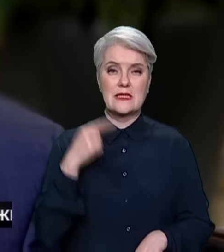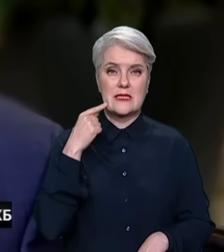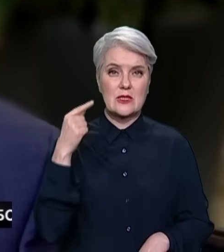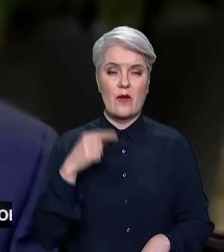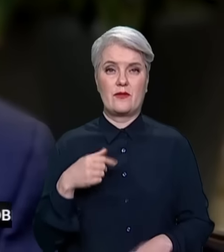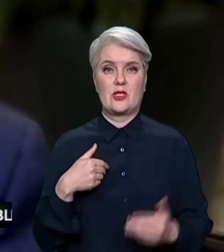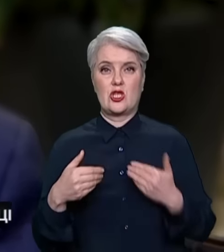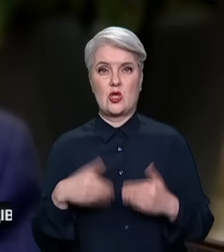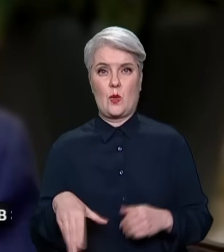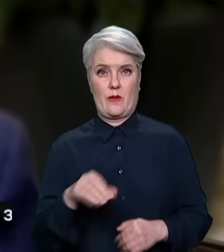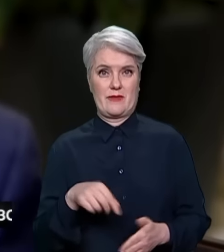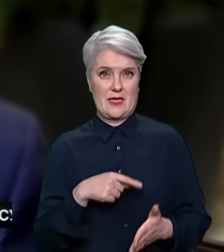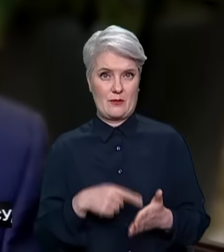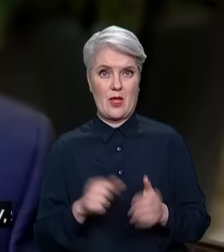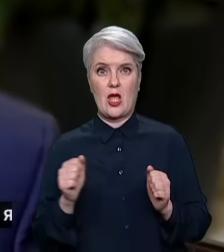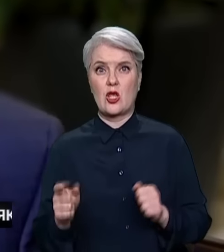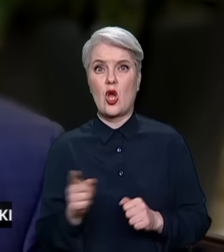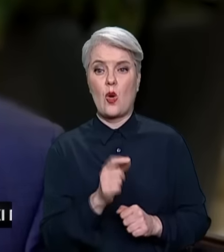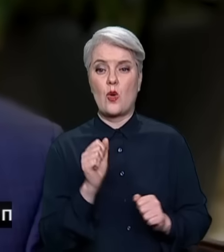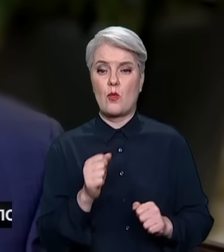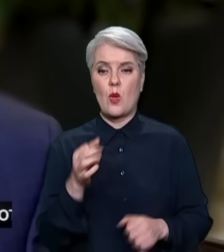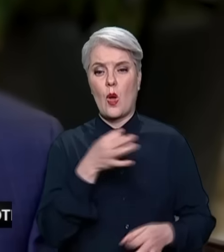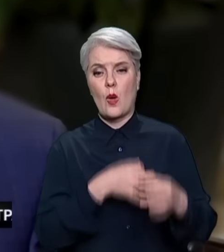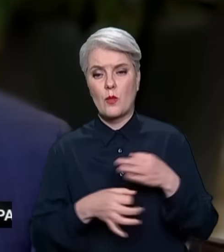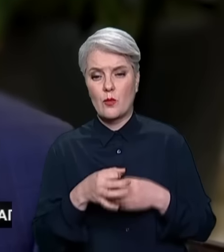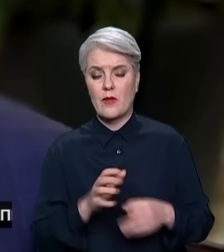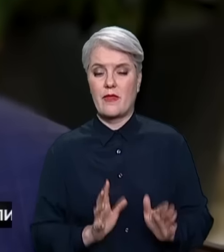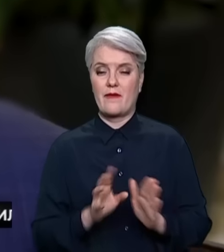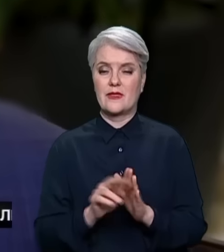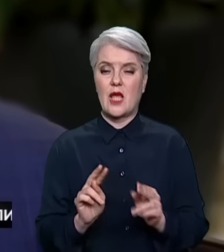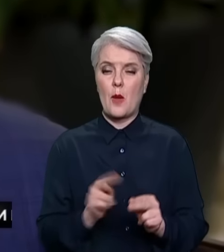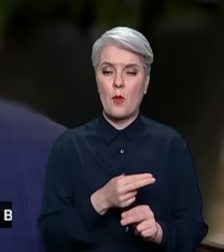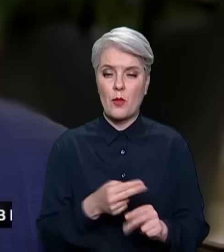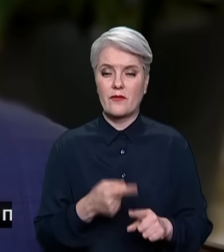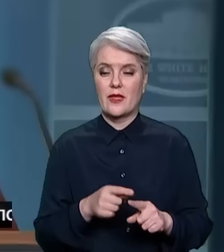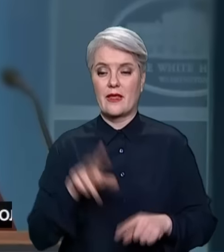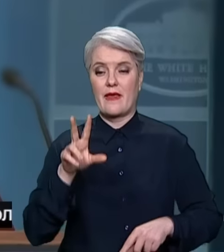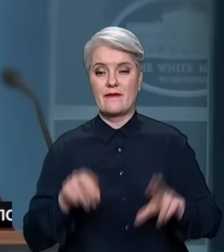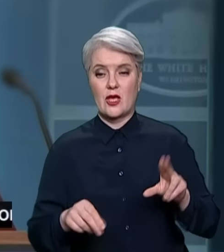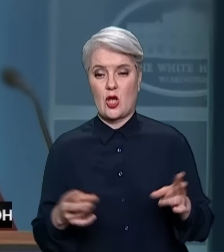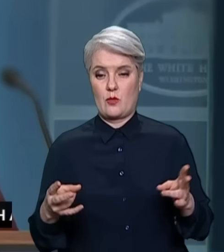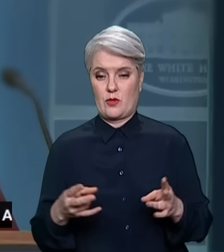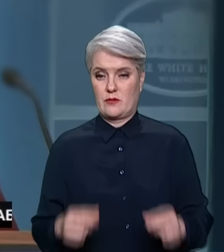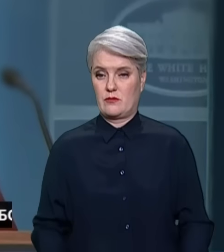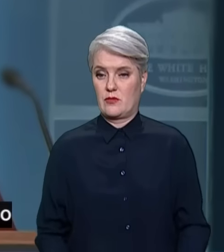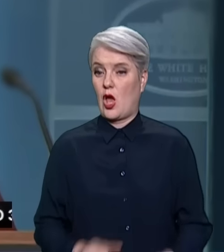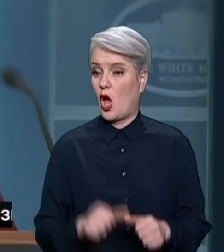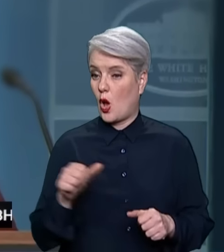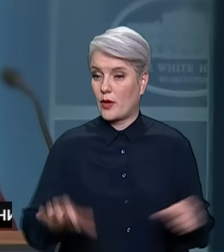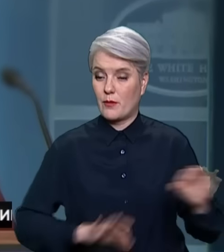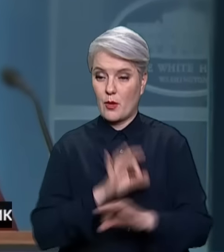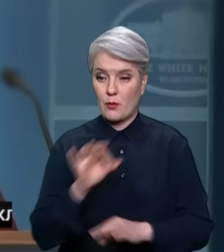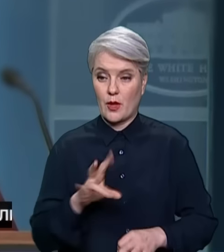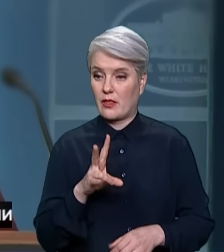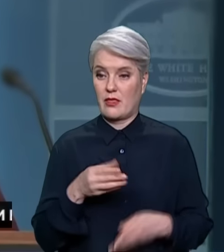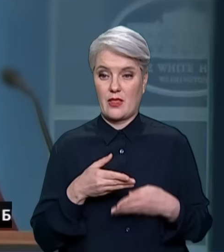цих питань. І кожен матиме змогу обміркувати та внести поправки, які вони вважають доцільними. Окремий проєкт не